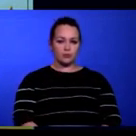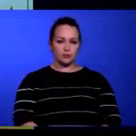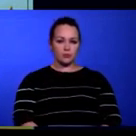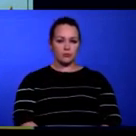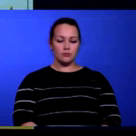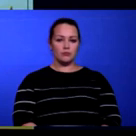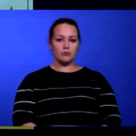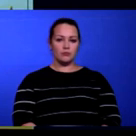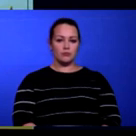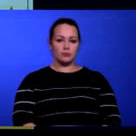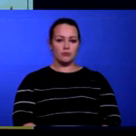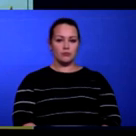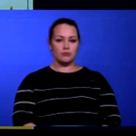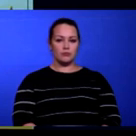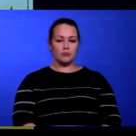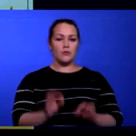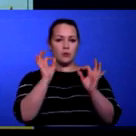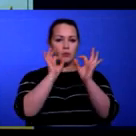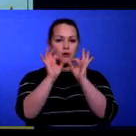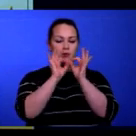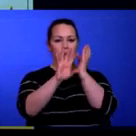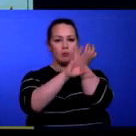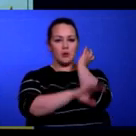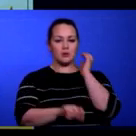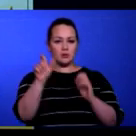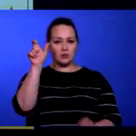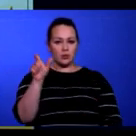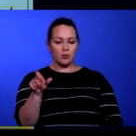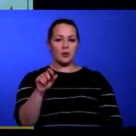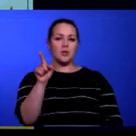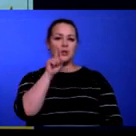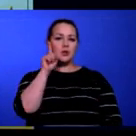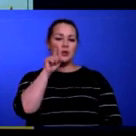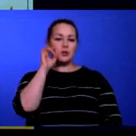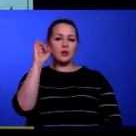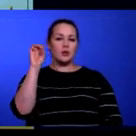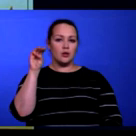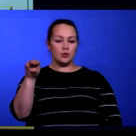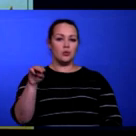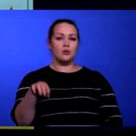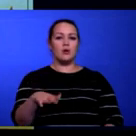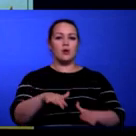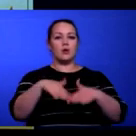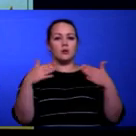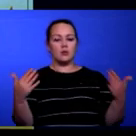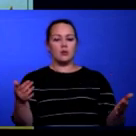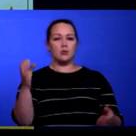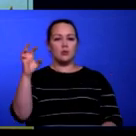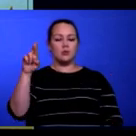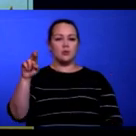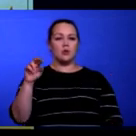теперь проверим последний столбик зеленеют раскинулся белое и а